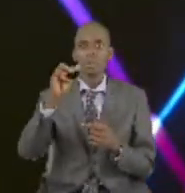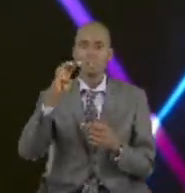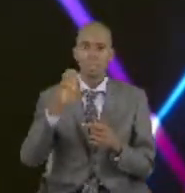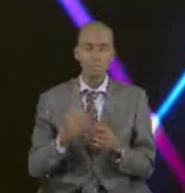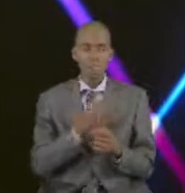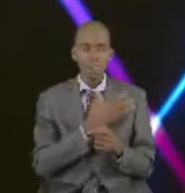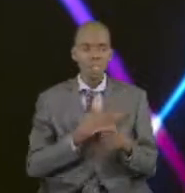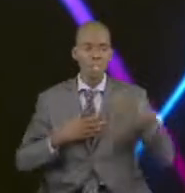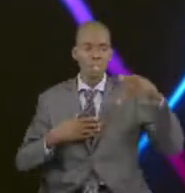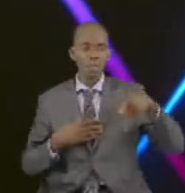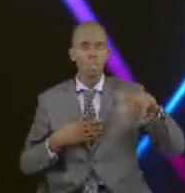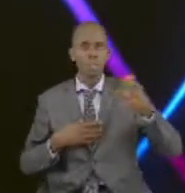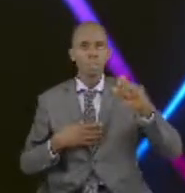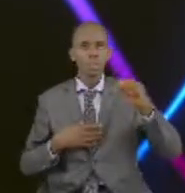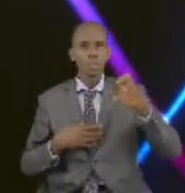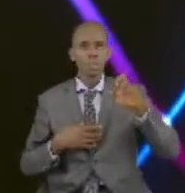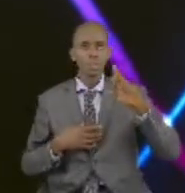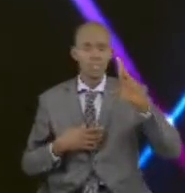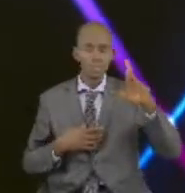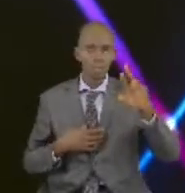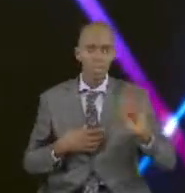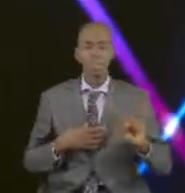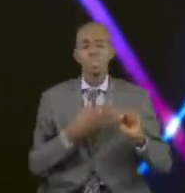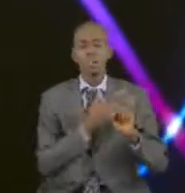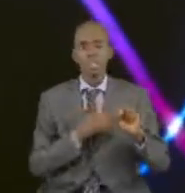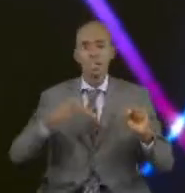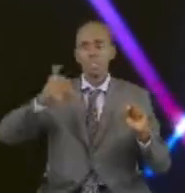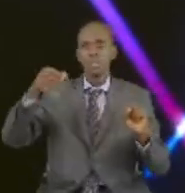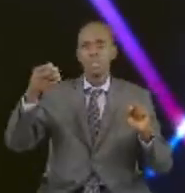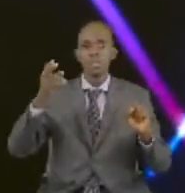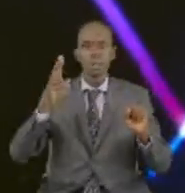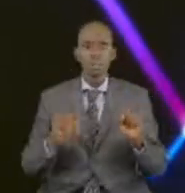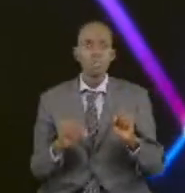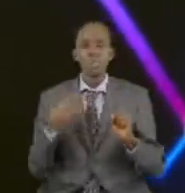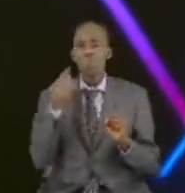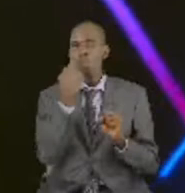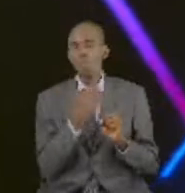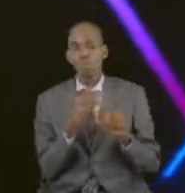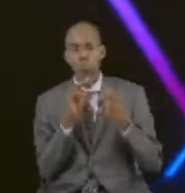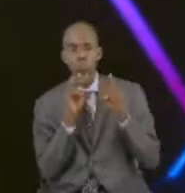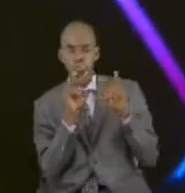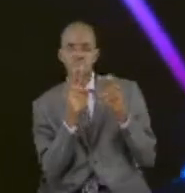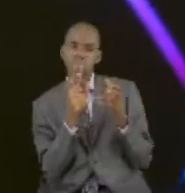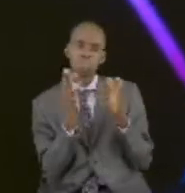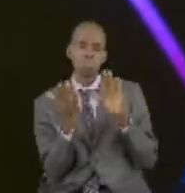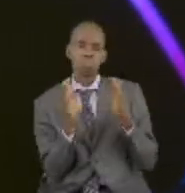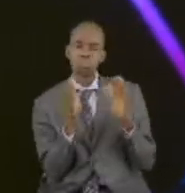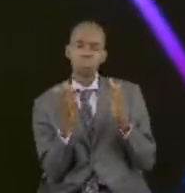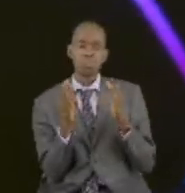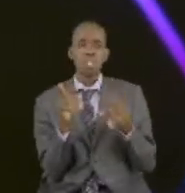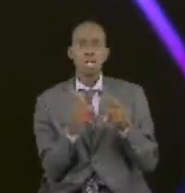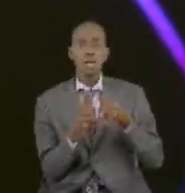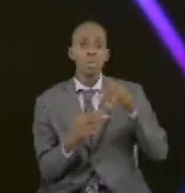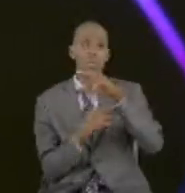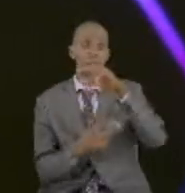la grâce qui m'avait été accordé jacquat s'efface et j'en sais pas si c'est